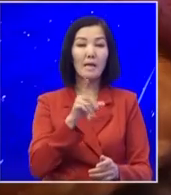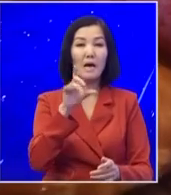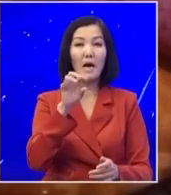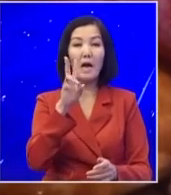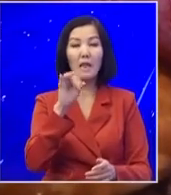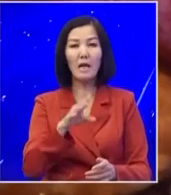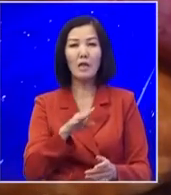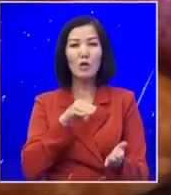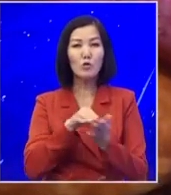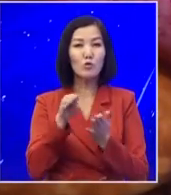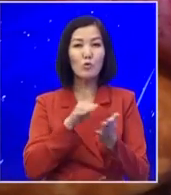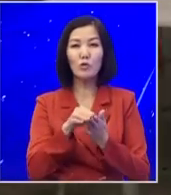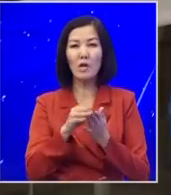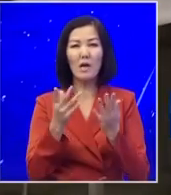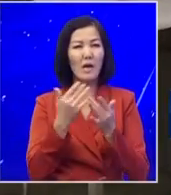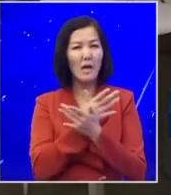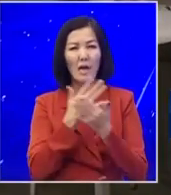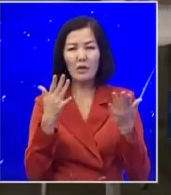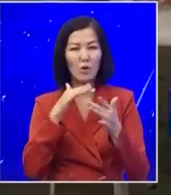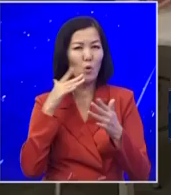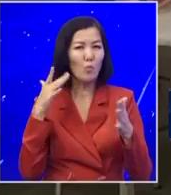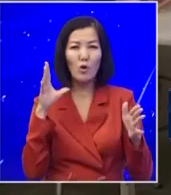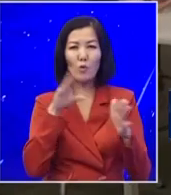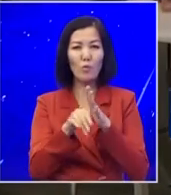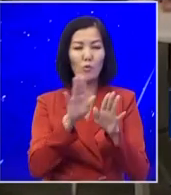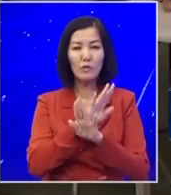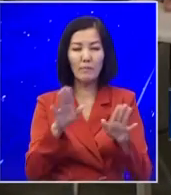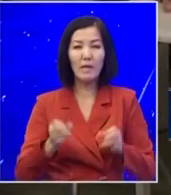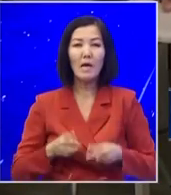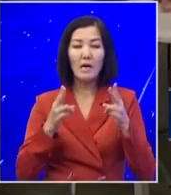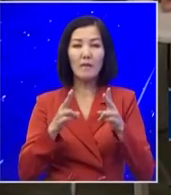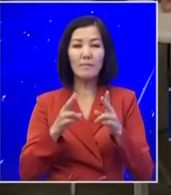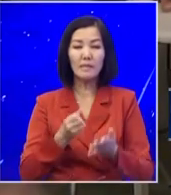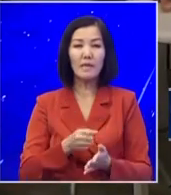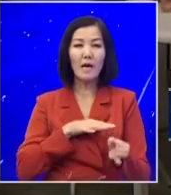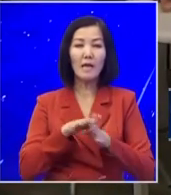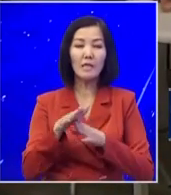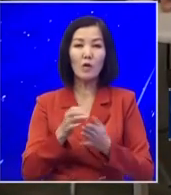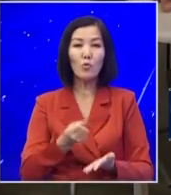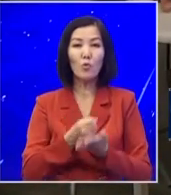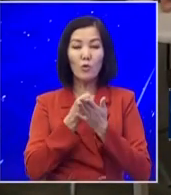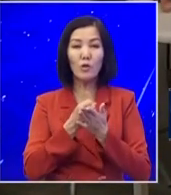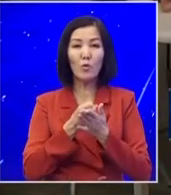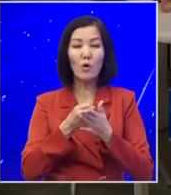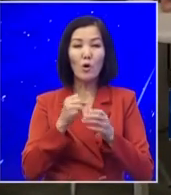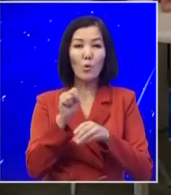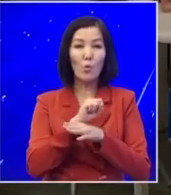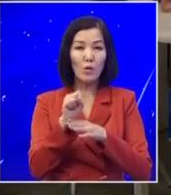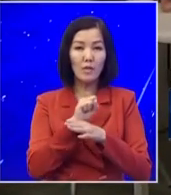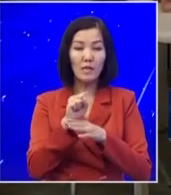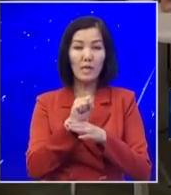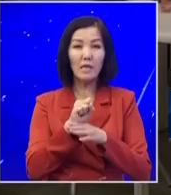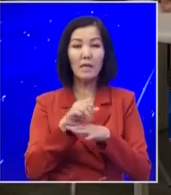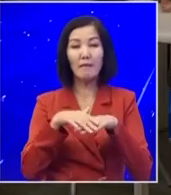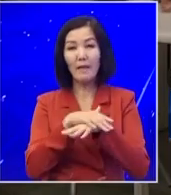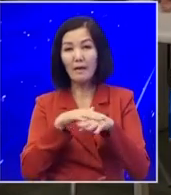және түрлі бояулы қоспалар қосылмайды. Бізге қылмыстық атқару жүйесі комитеті қолдау көрсетеді. Яғни арнайы көліктер арқылы өнімдер сыртқа